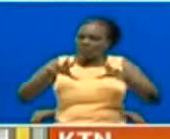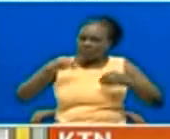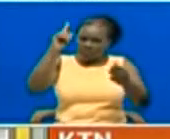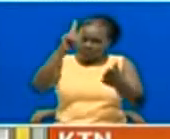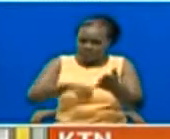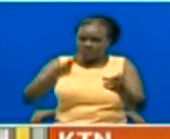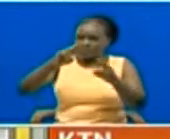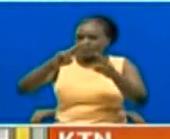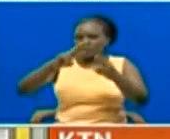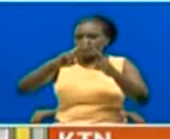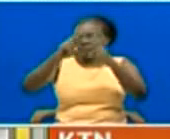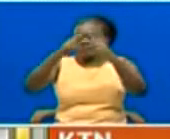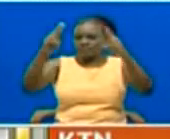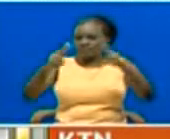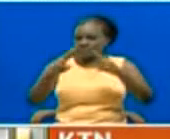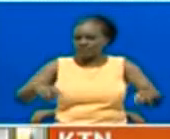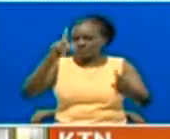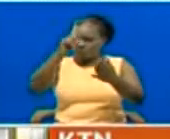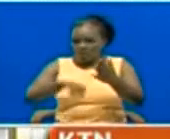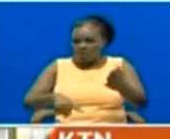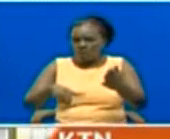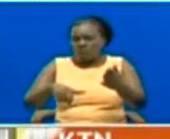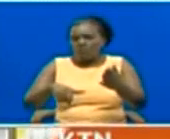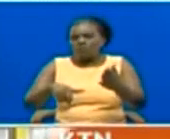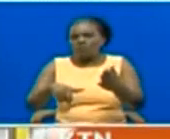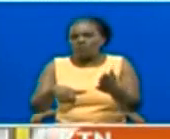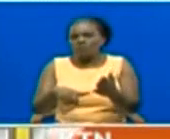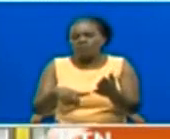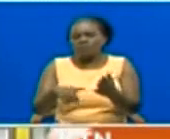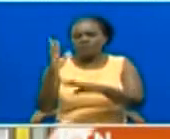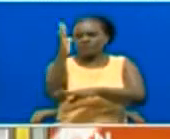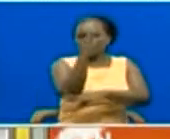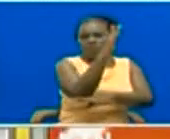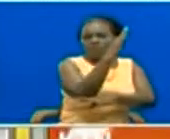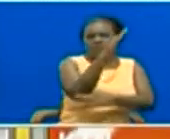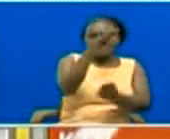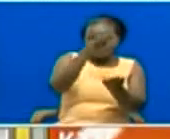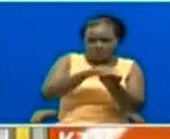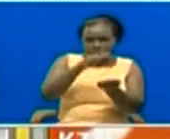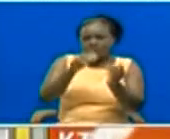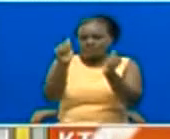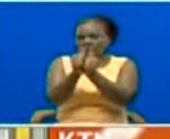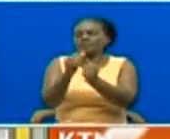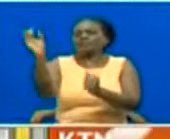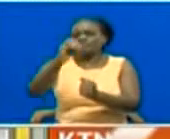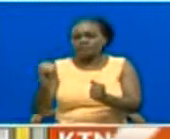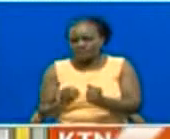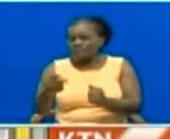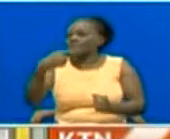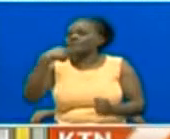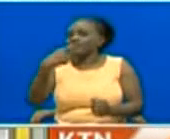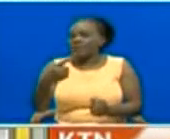hata kimataifa kwa kila taifa ni viwango vya misitu kutopungua kwa asilimia 10. Ameongezea